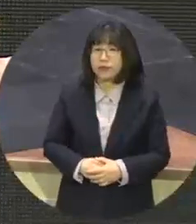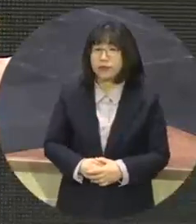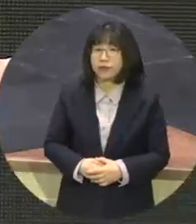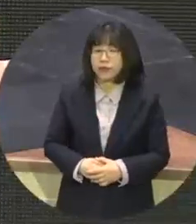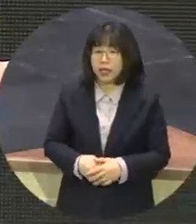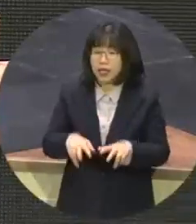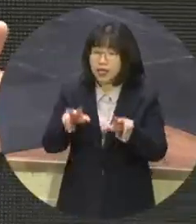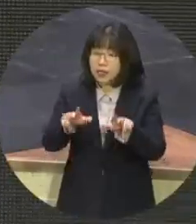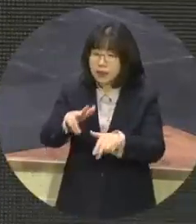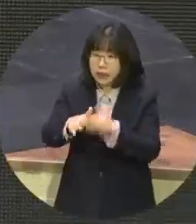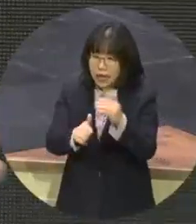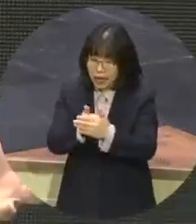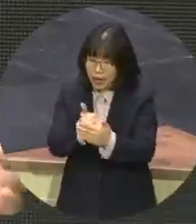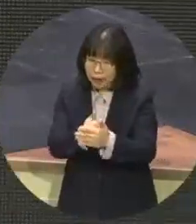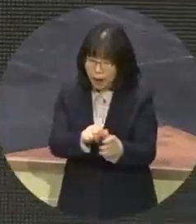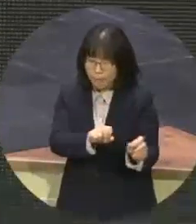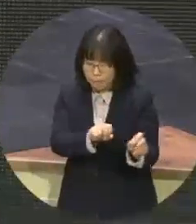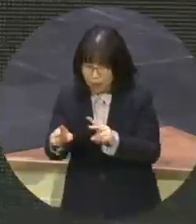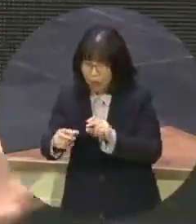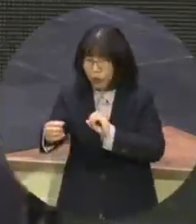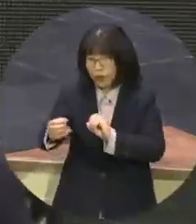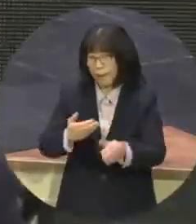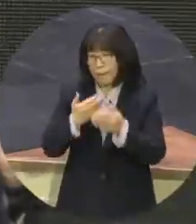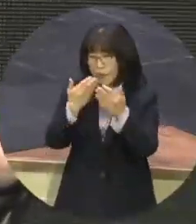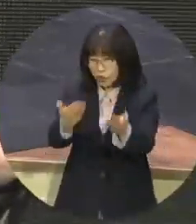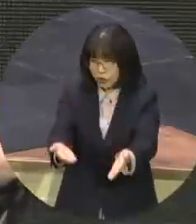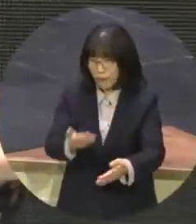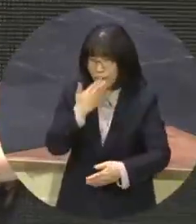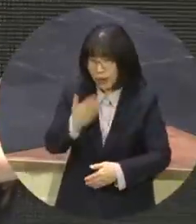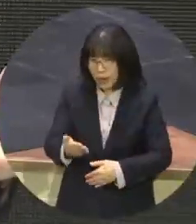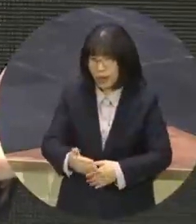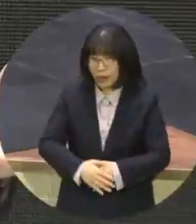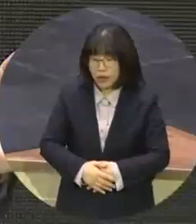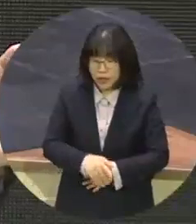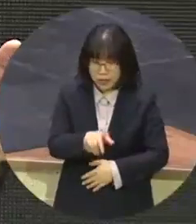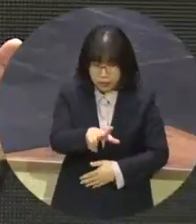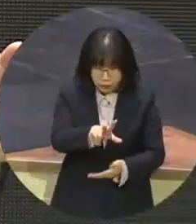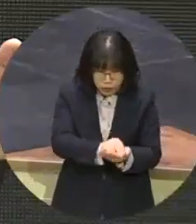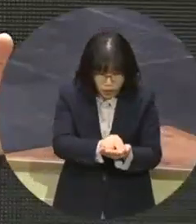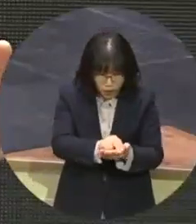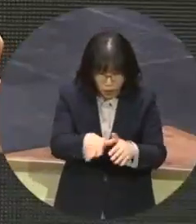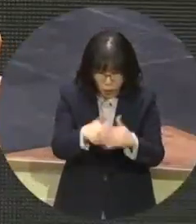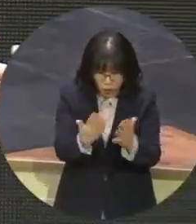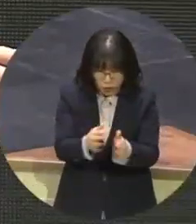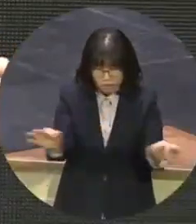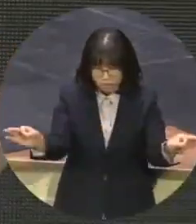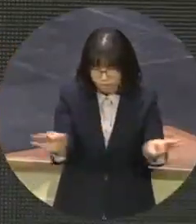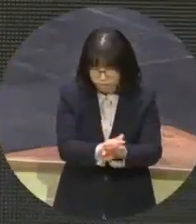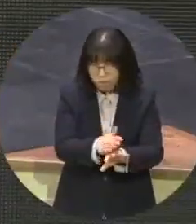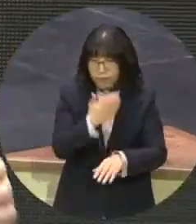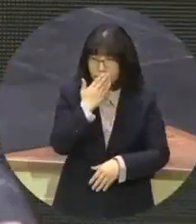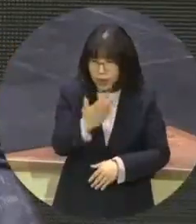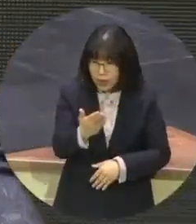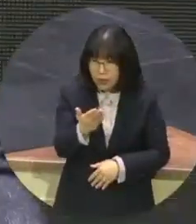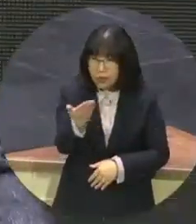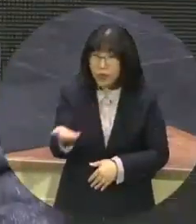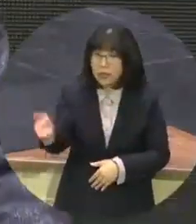당장이라도 말씀으로 그냥 모든 것을 깨끗하게 해결할 수 있는 전능하신